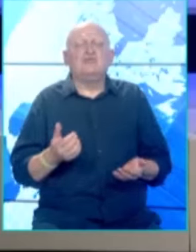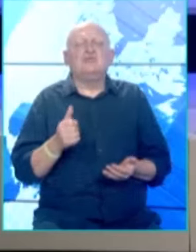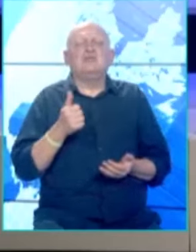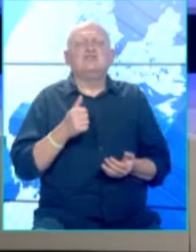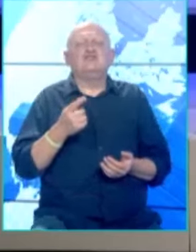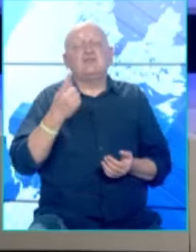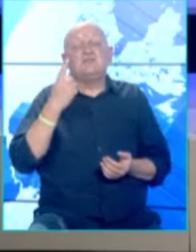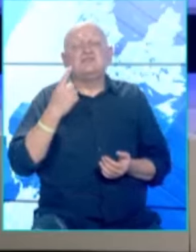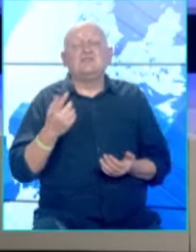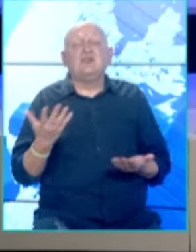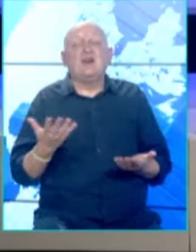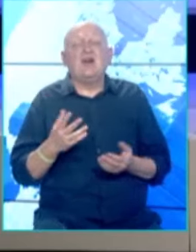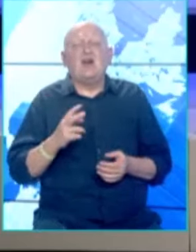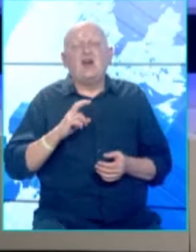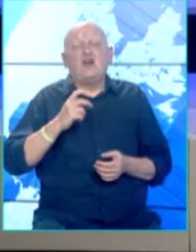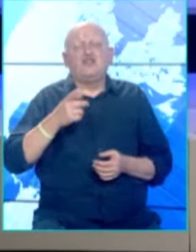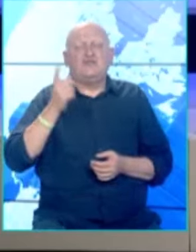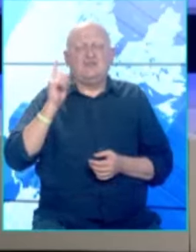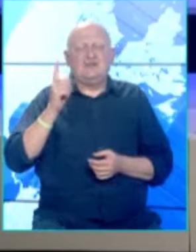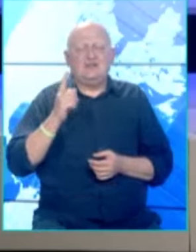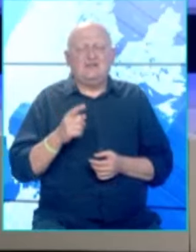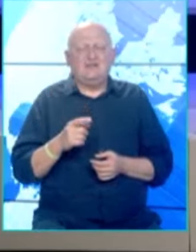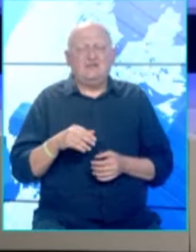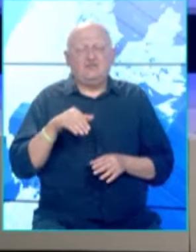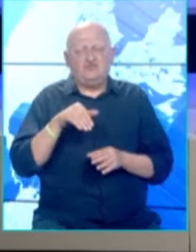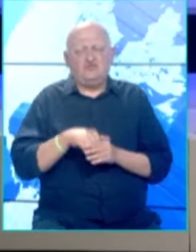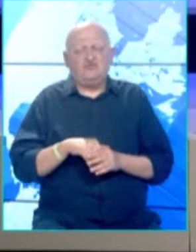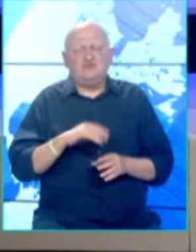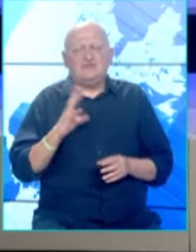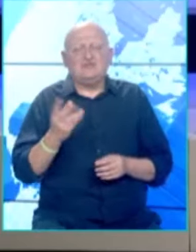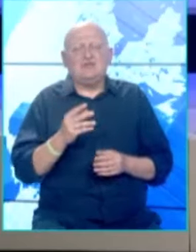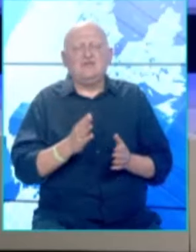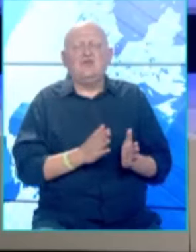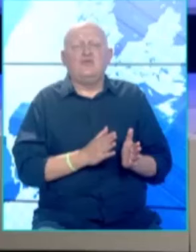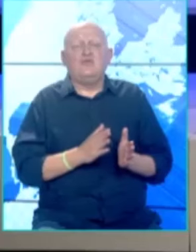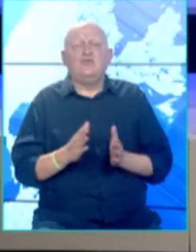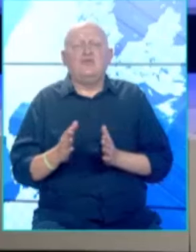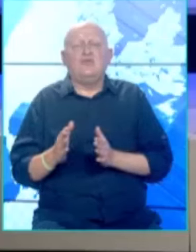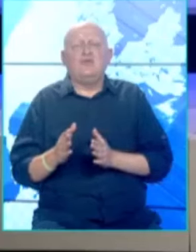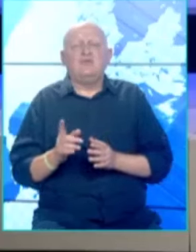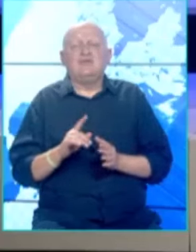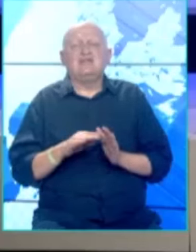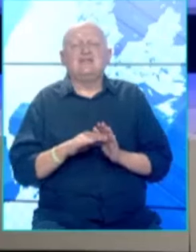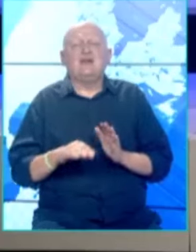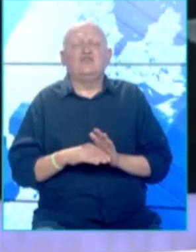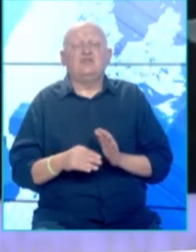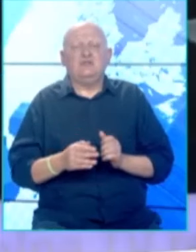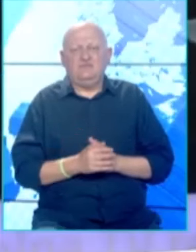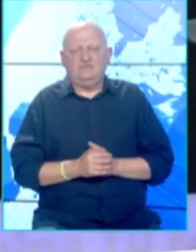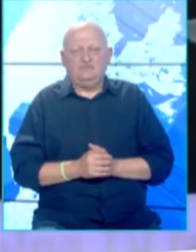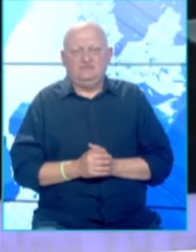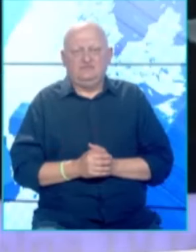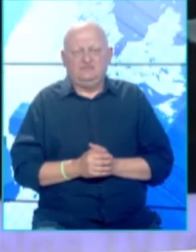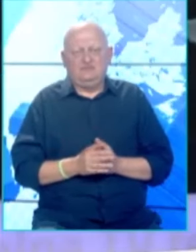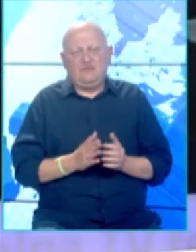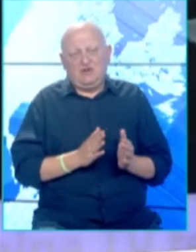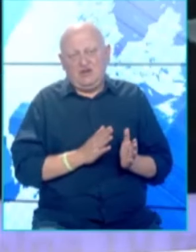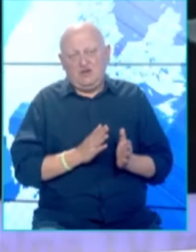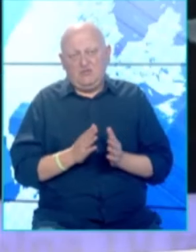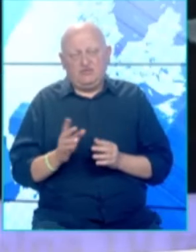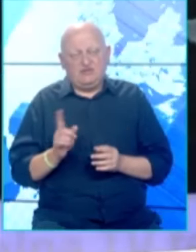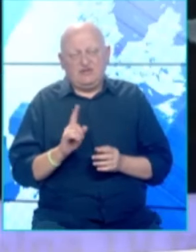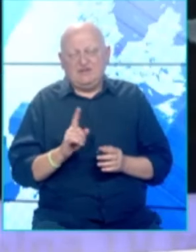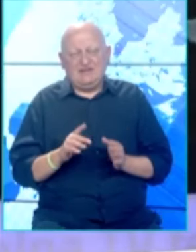Šta mislite o tome, kako odgovarate na kritike da su u stvari, da je cijela ova procedura nezakonita? Pa procedura sigurno